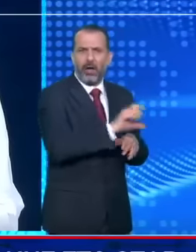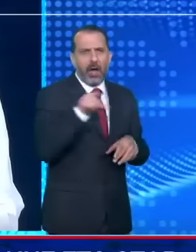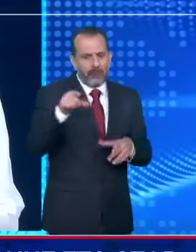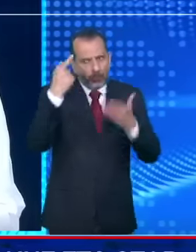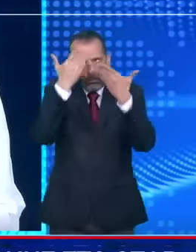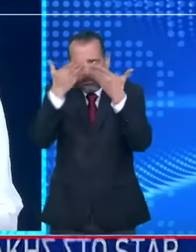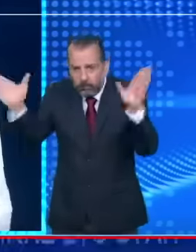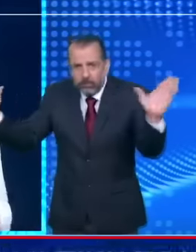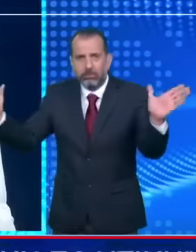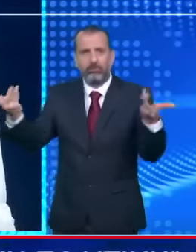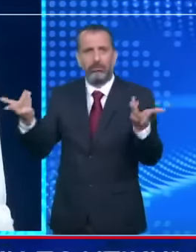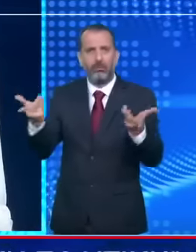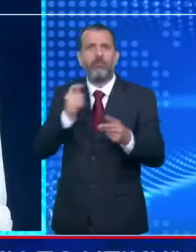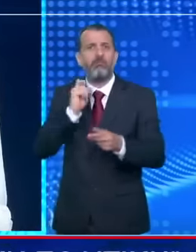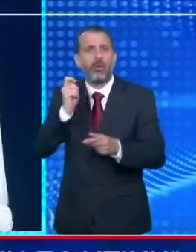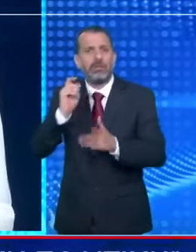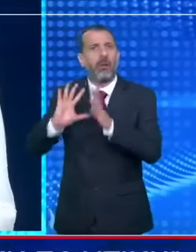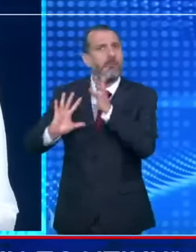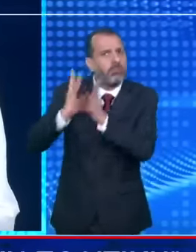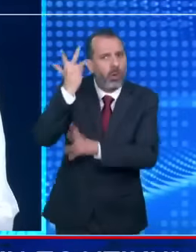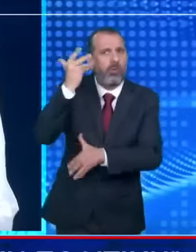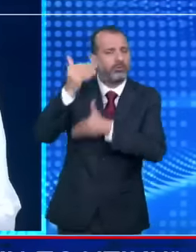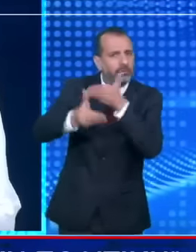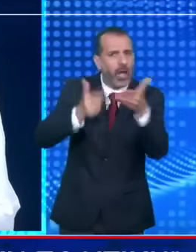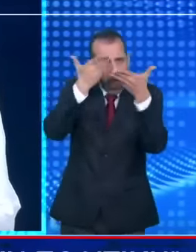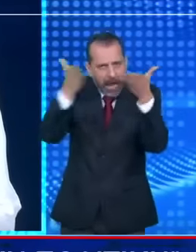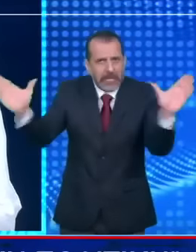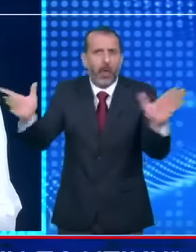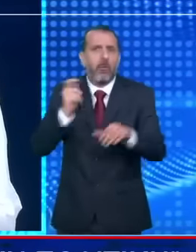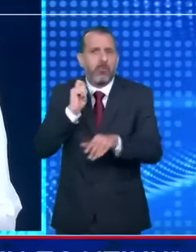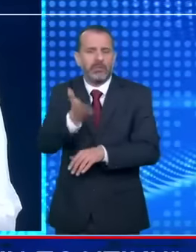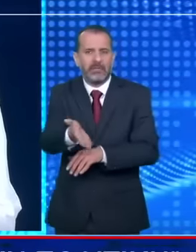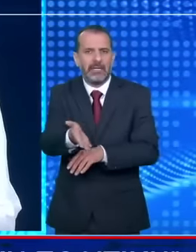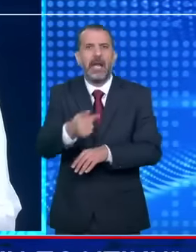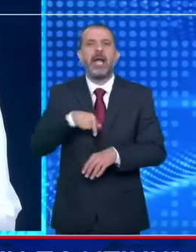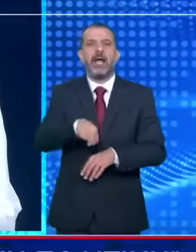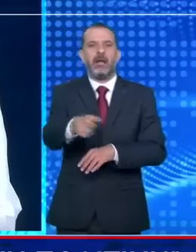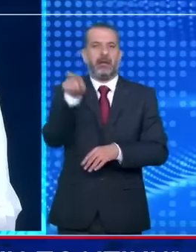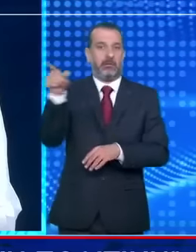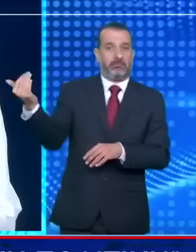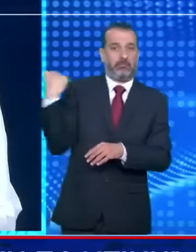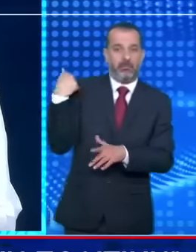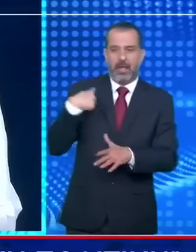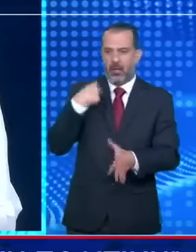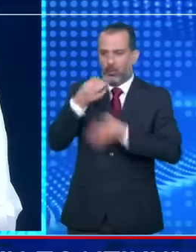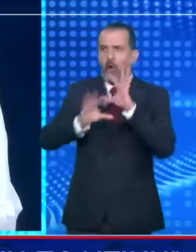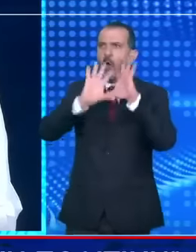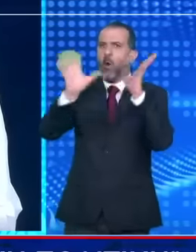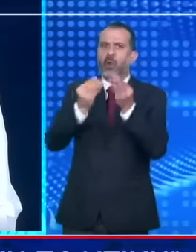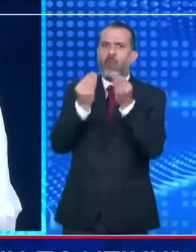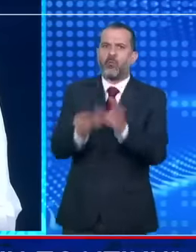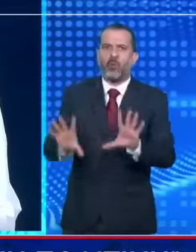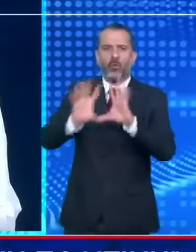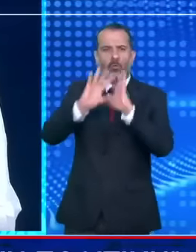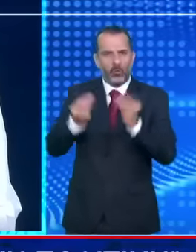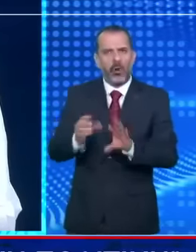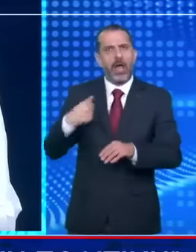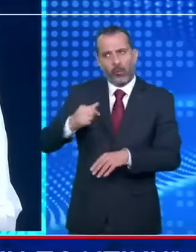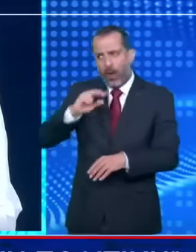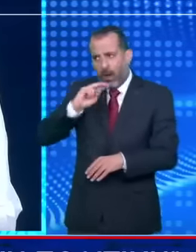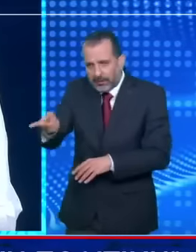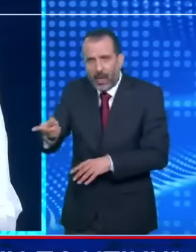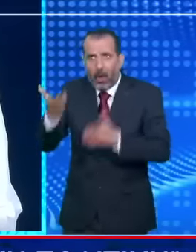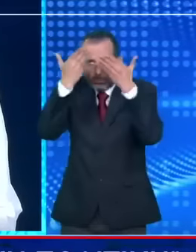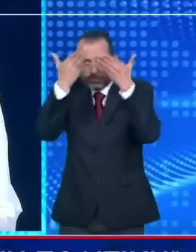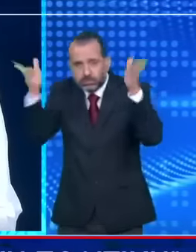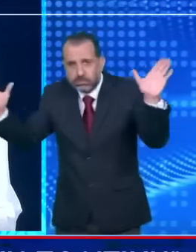πολιτική? Όταν μειώνουμε, όχι, λέτε για μηδενιστική ρητορική, και όσο απαντώ με προοδευτική πολιτική.